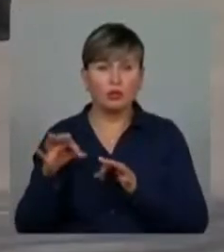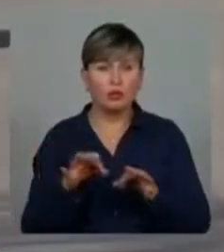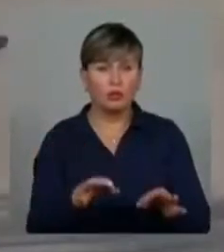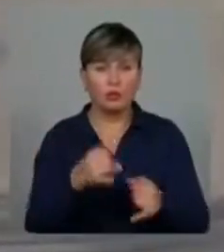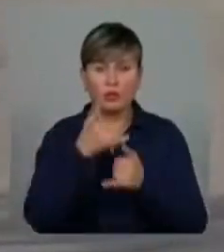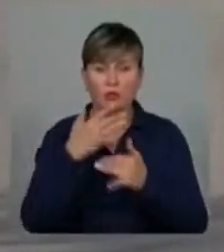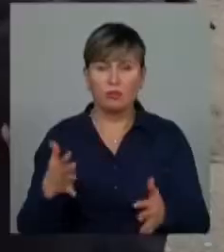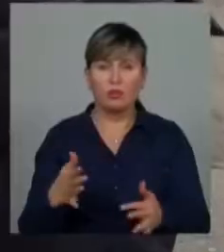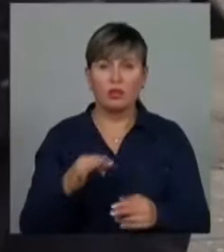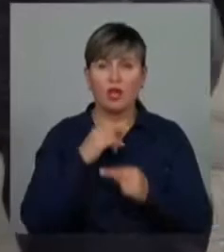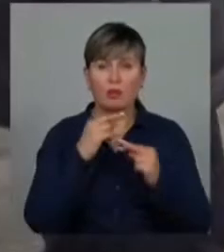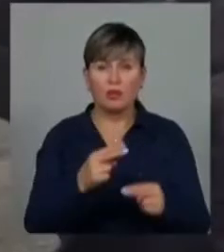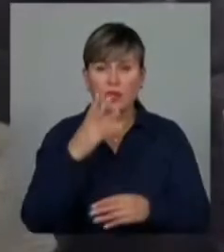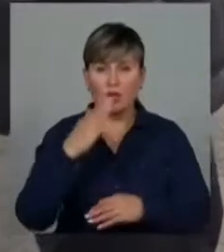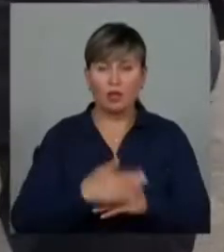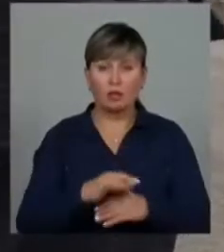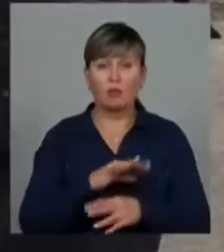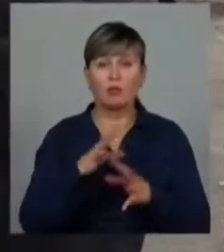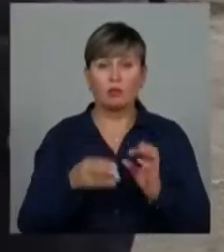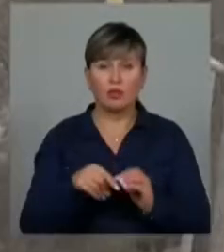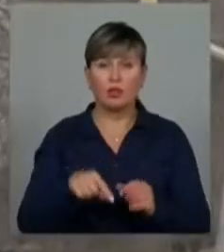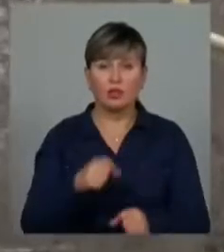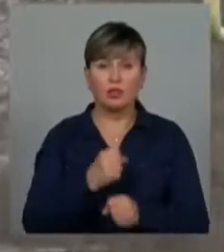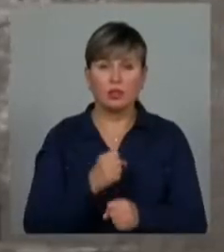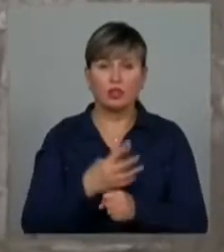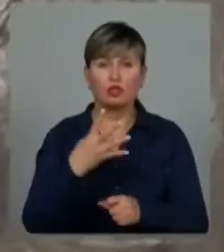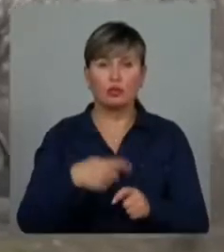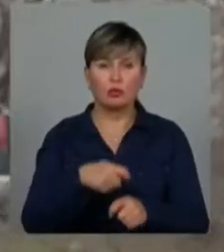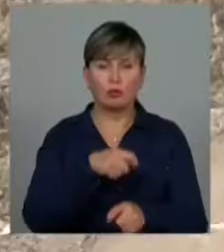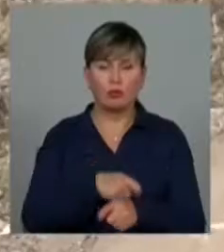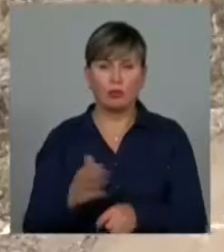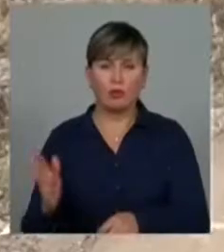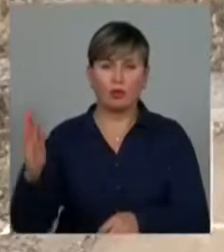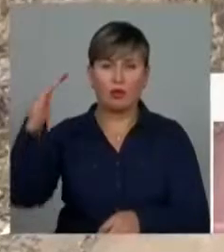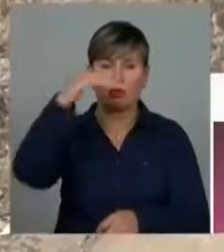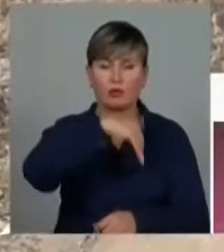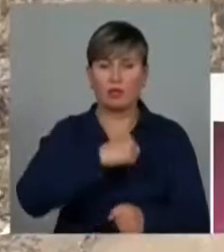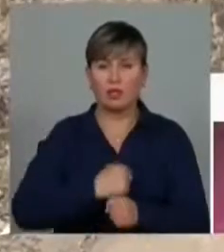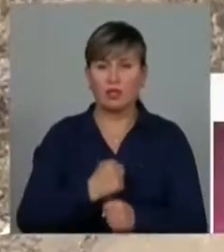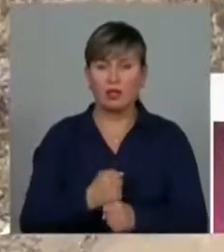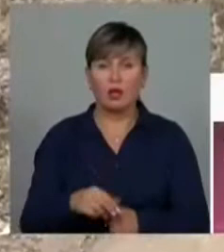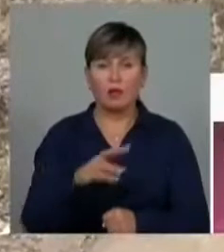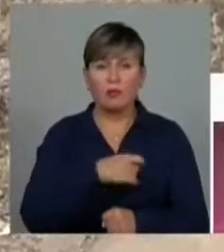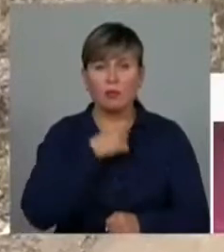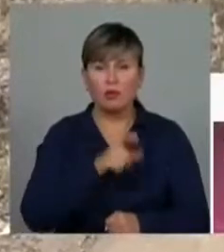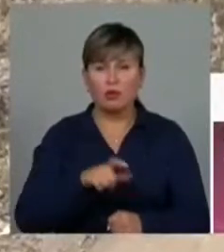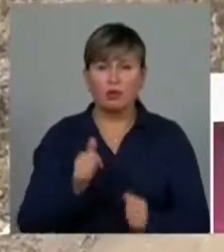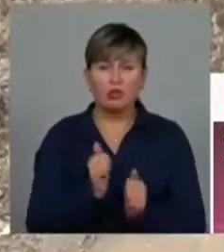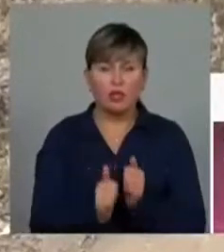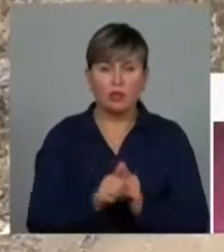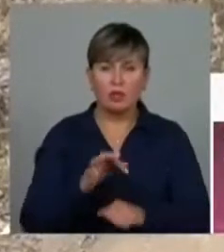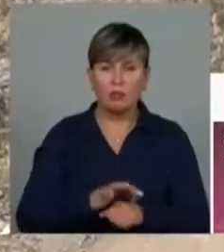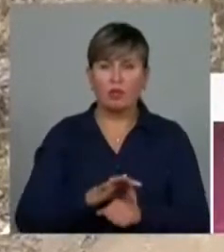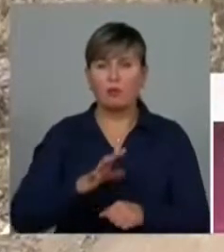скорой помощи. Они обратились к акиму. В результате здесь установили 4-метровую арку. Мы пожилые люди, часто болеем.